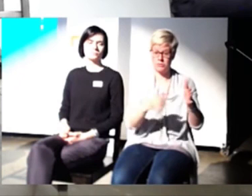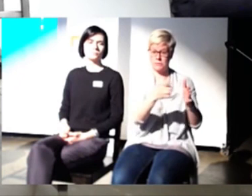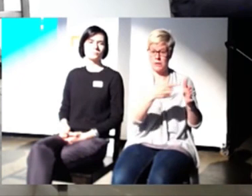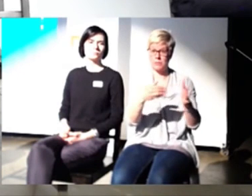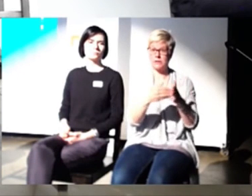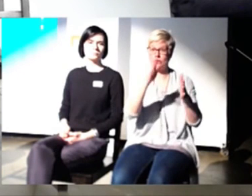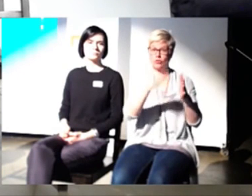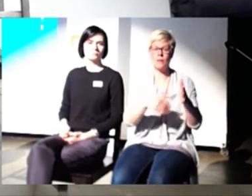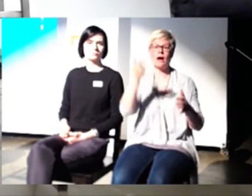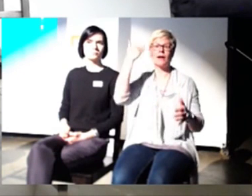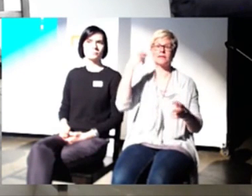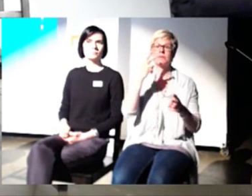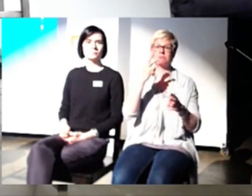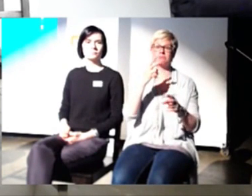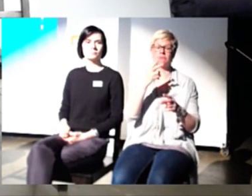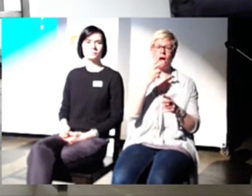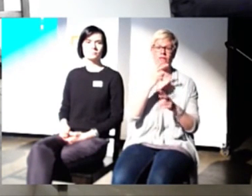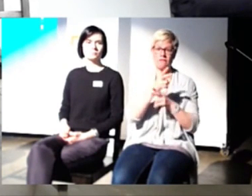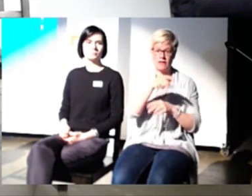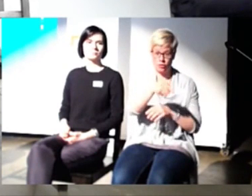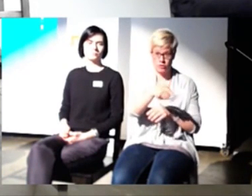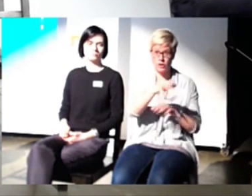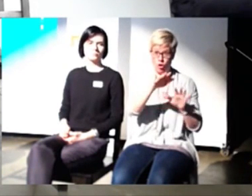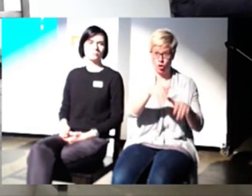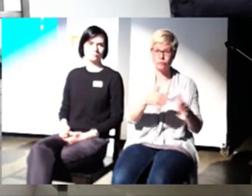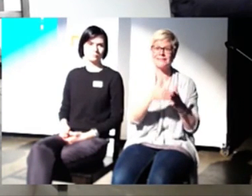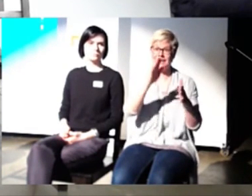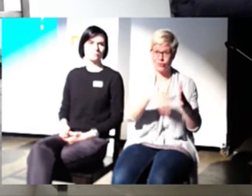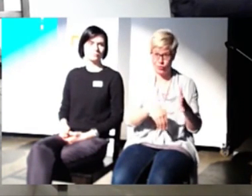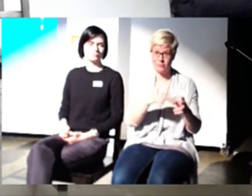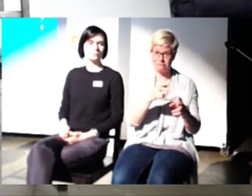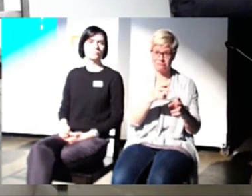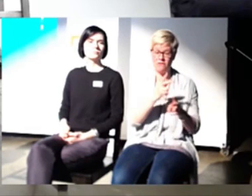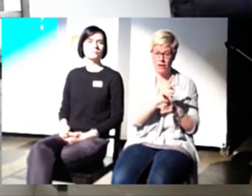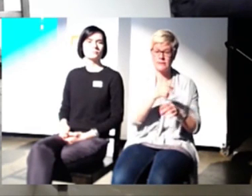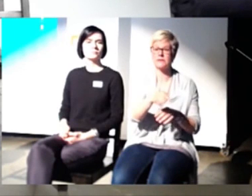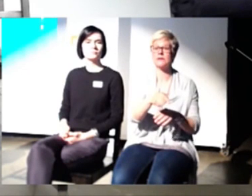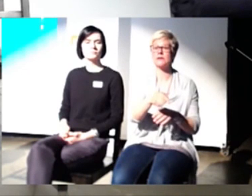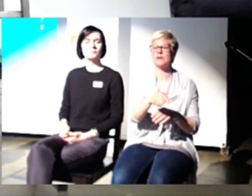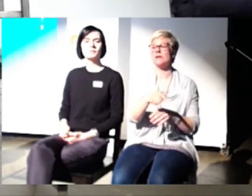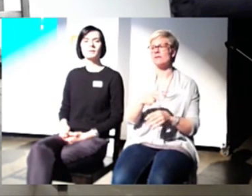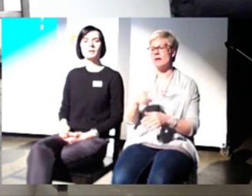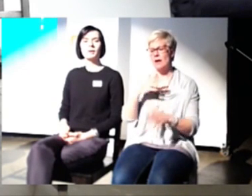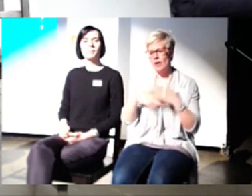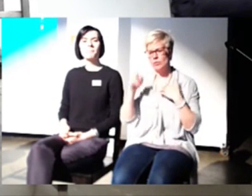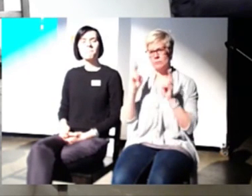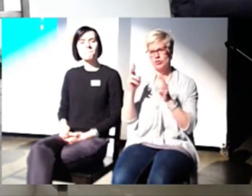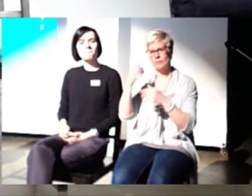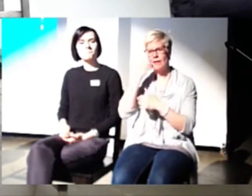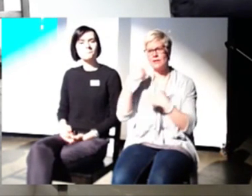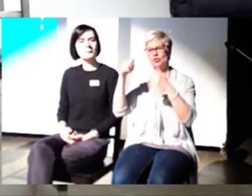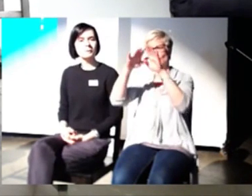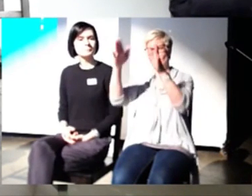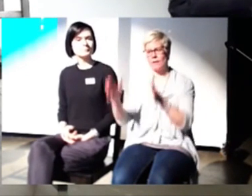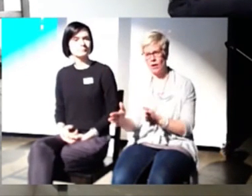on aikaisemmin toiminut ravintola. Ja tämän takia me kovasti harkitaan ja mietitään ja haluttaisiin tämä asuintalo myöskin